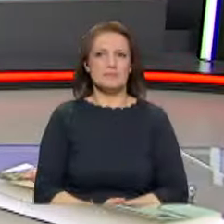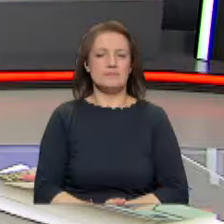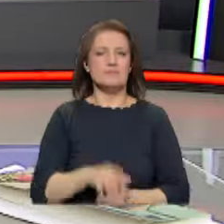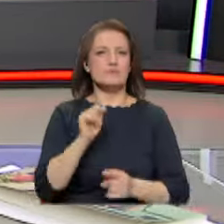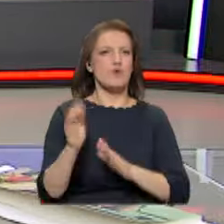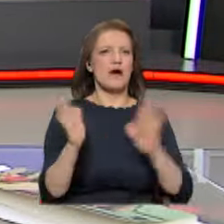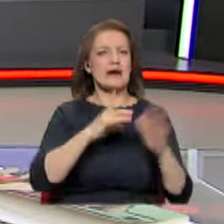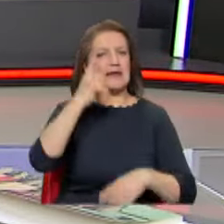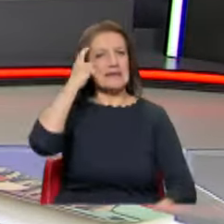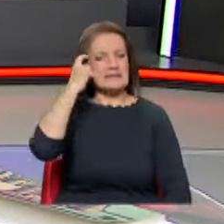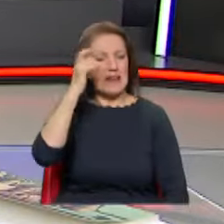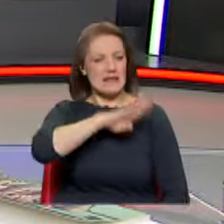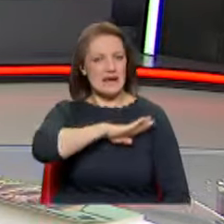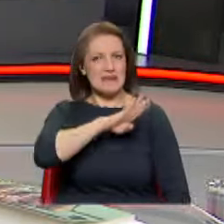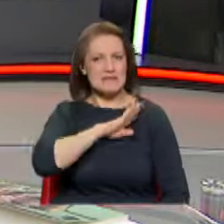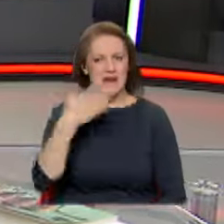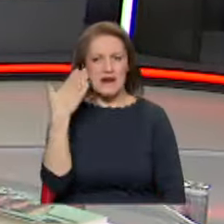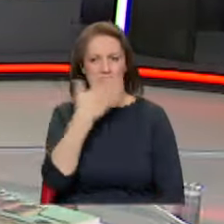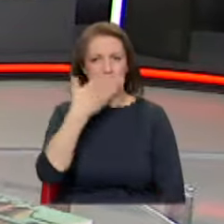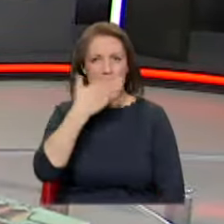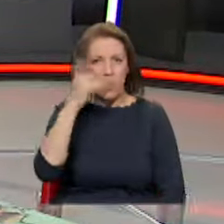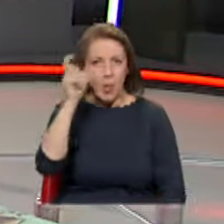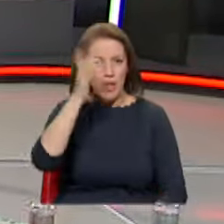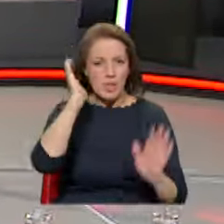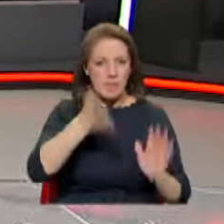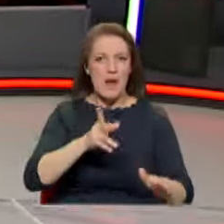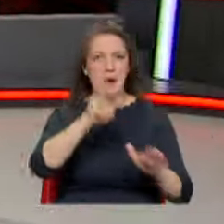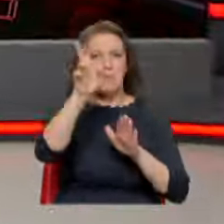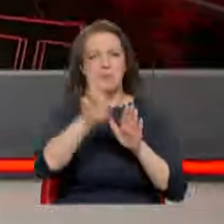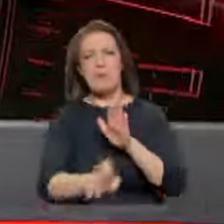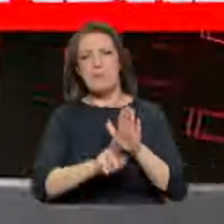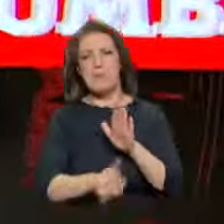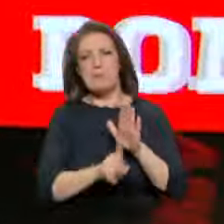Bu arada İsrail Gazze'yi Ramazan'da da bombaladı.